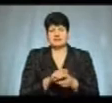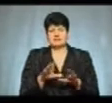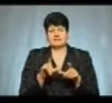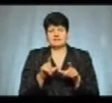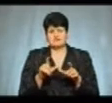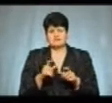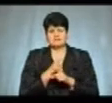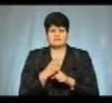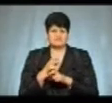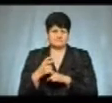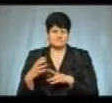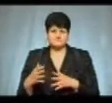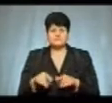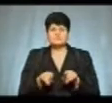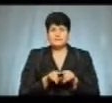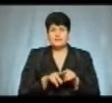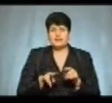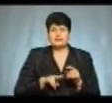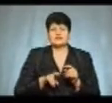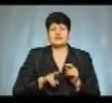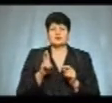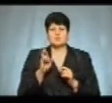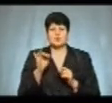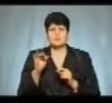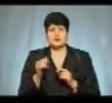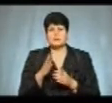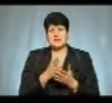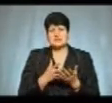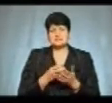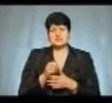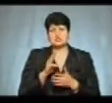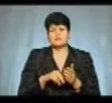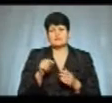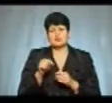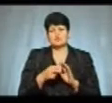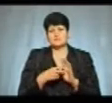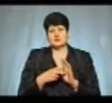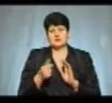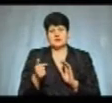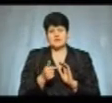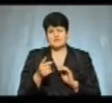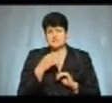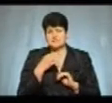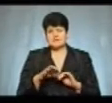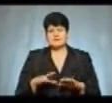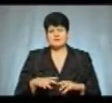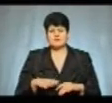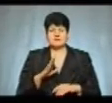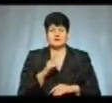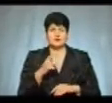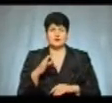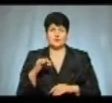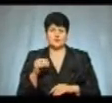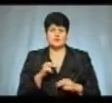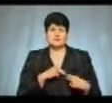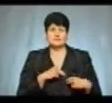обласної держекоінспекції, директор «Біобластеру» Василь Лишак має сплатити штраф 1700 гривень, розповів інспектор Василь Хрущ.